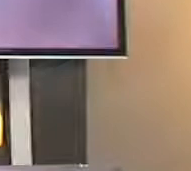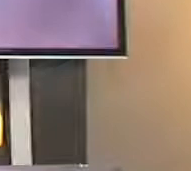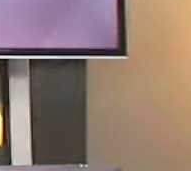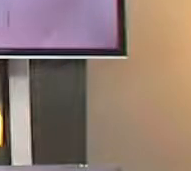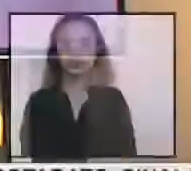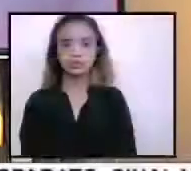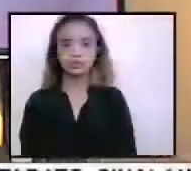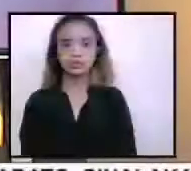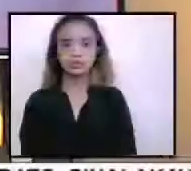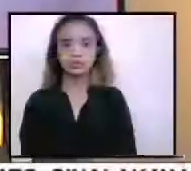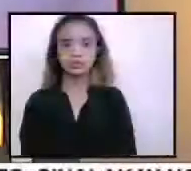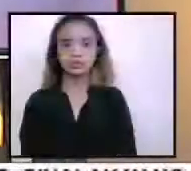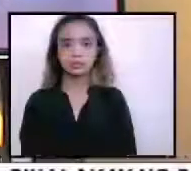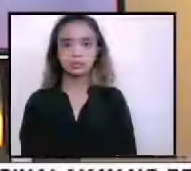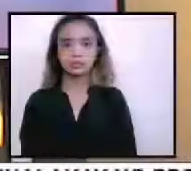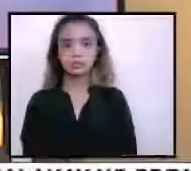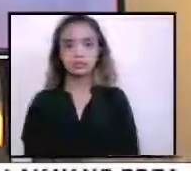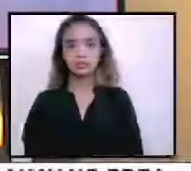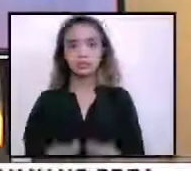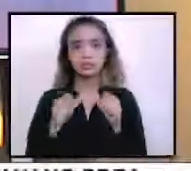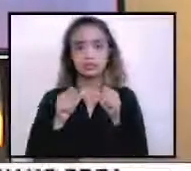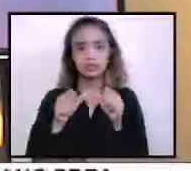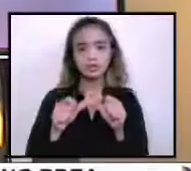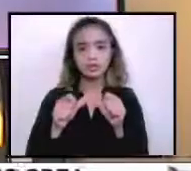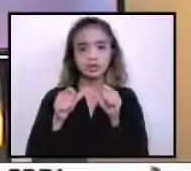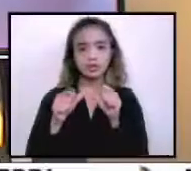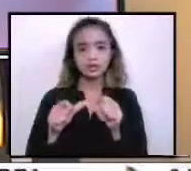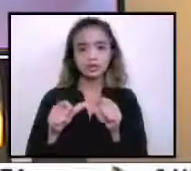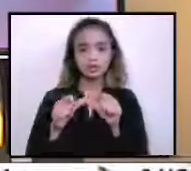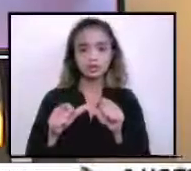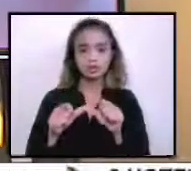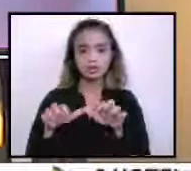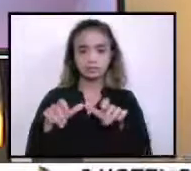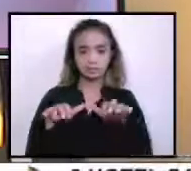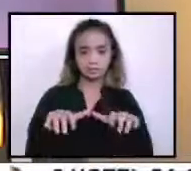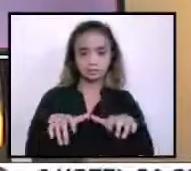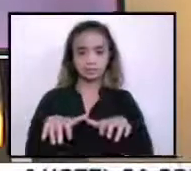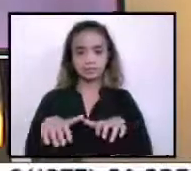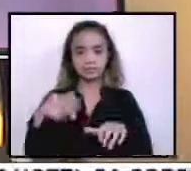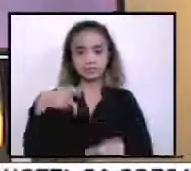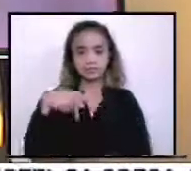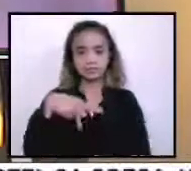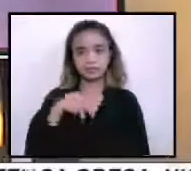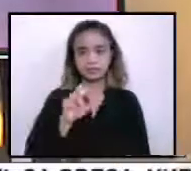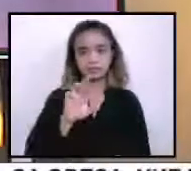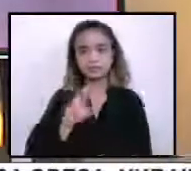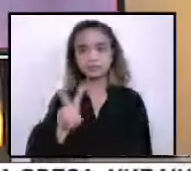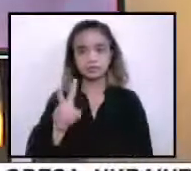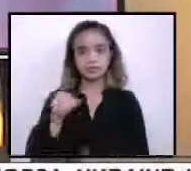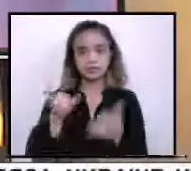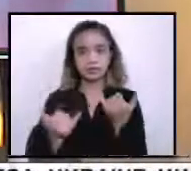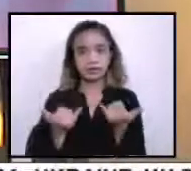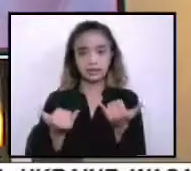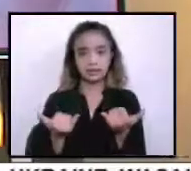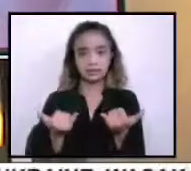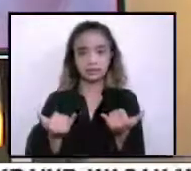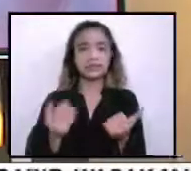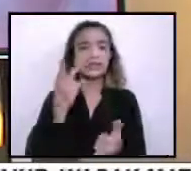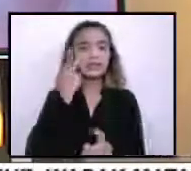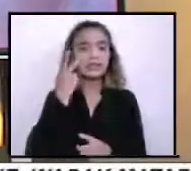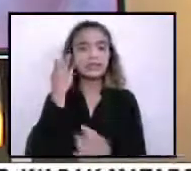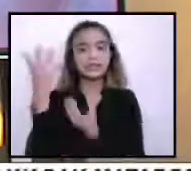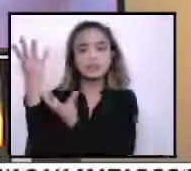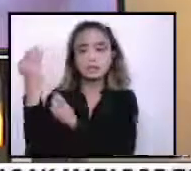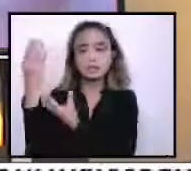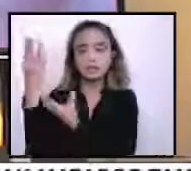Tuloy-tuloy pa rin ang manual encoding ng mga boto sa PPCRV ngayong araw. Igit tayo ng update mula